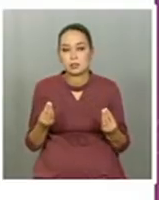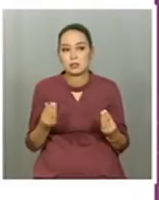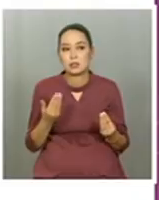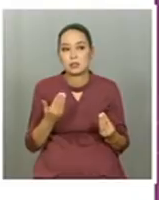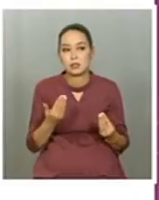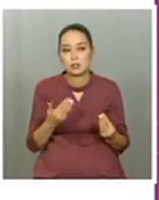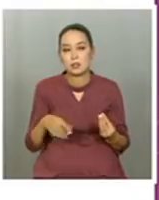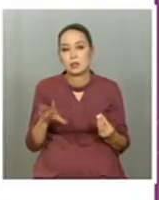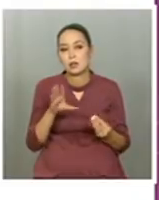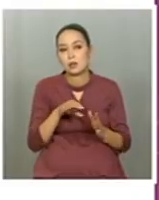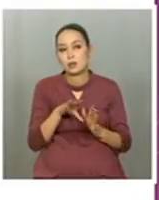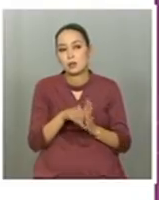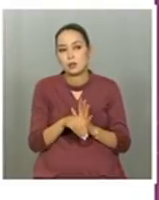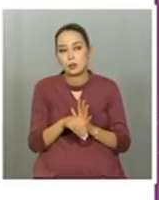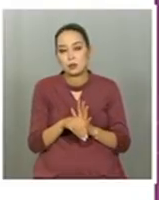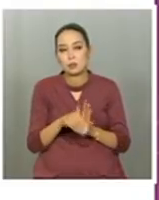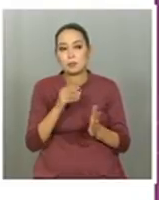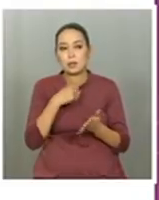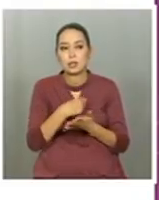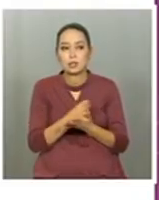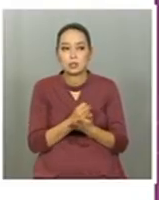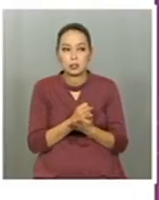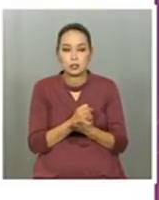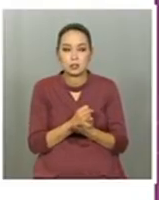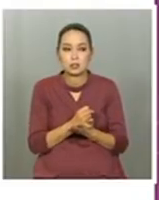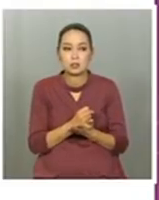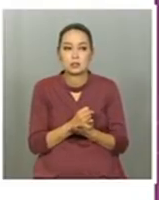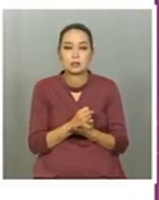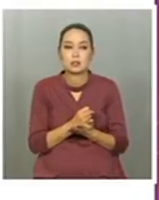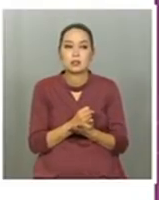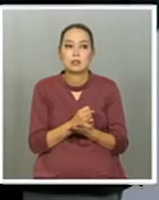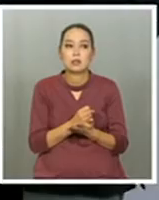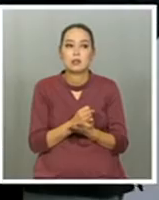ұғымы бекітілген. Қаумалдардың мақсаты